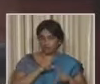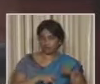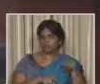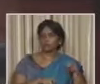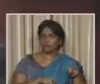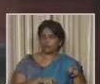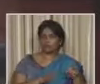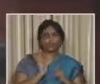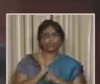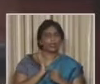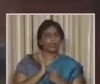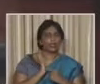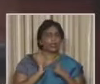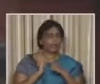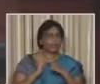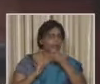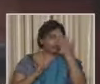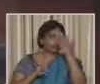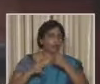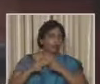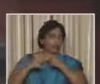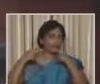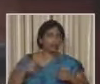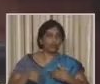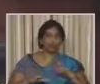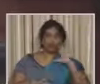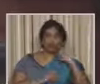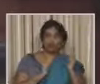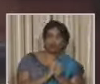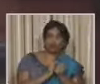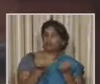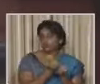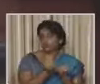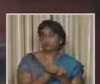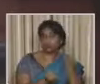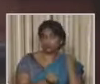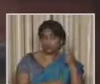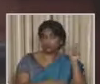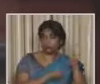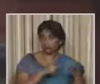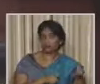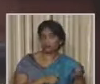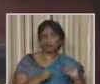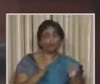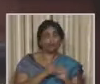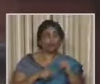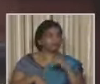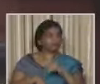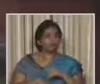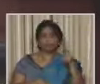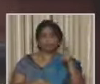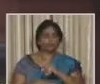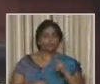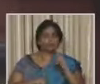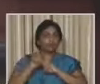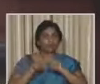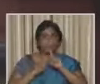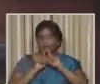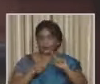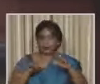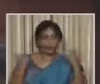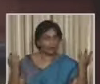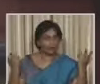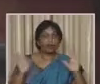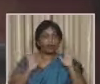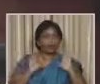எல்டிடிஏ அமைப்பிற்கு எதிராக தகவல்களை வழங்கி வந்தார்கள். யுத்தத்தின் போதும் இத்தகைய உரையாடல் வரவே இல்லை.